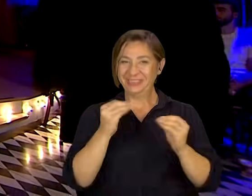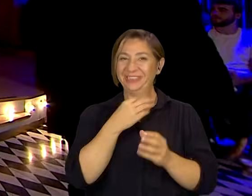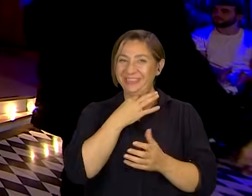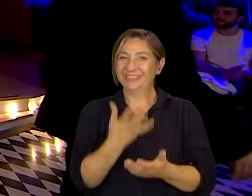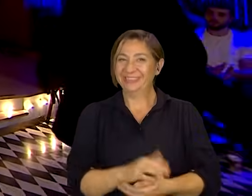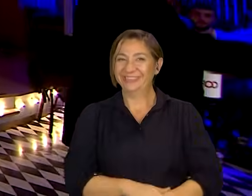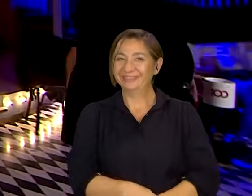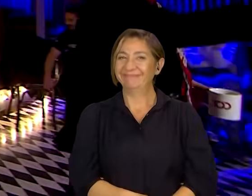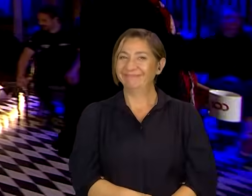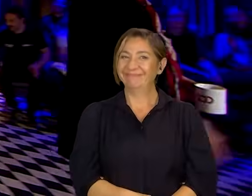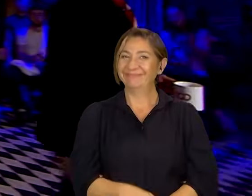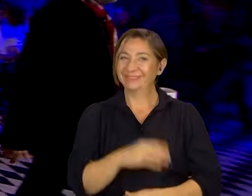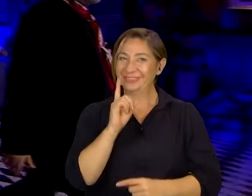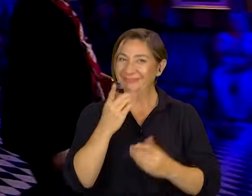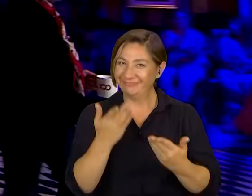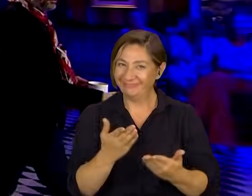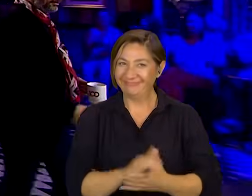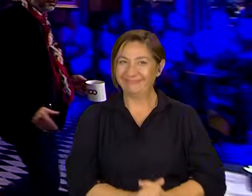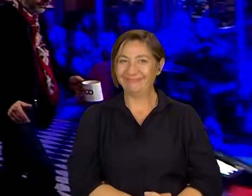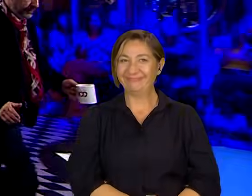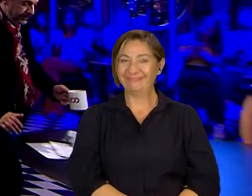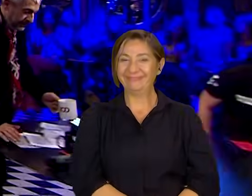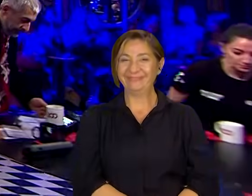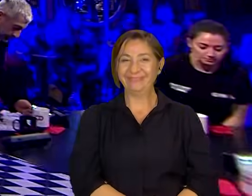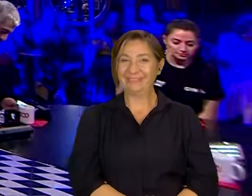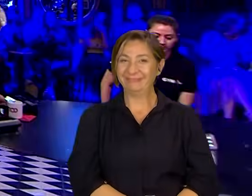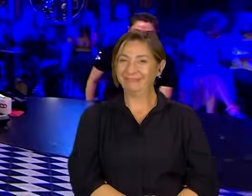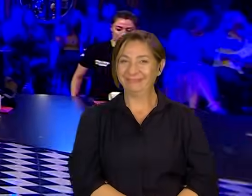teşekkür ederiz efendim. Sayın Hocam buyurun.